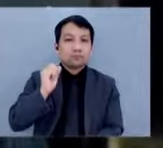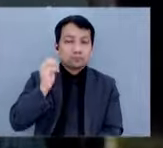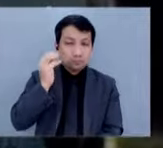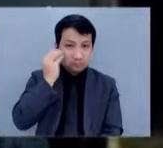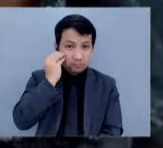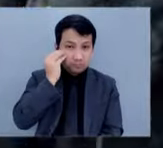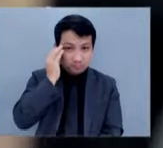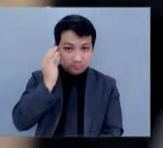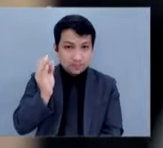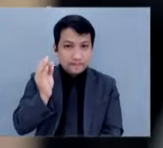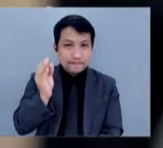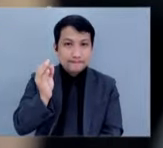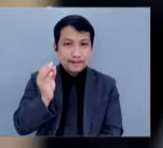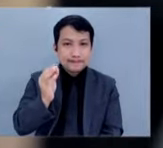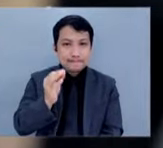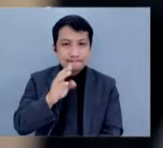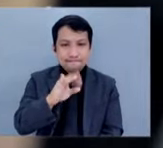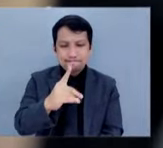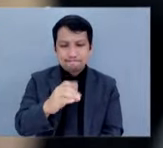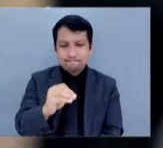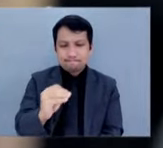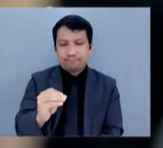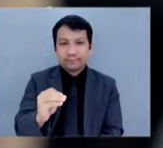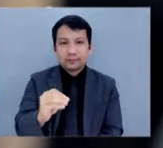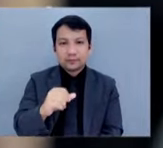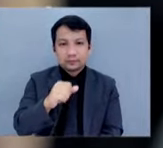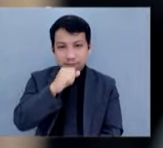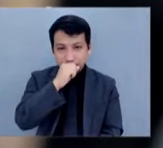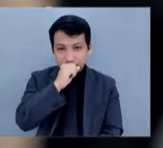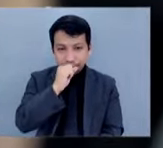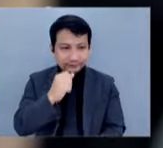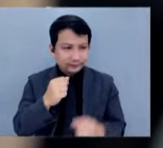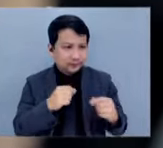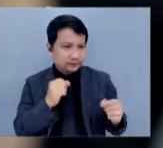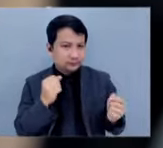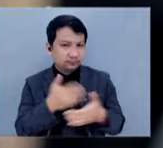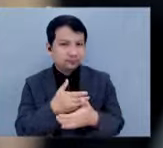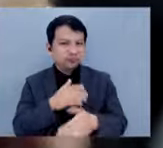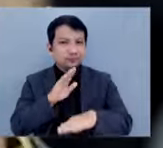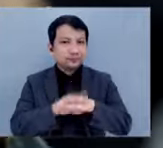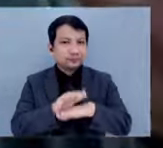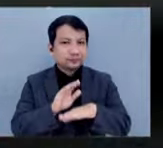as Brando. Hindi kami nananakot. Nag-warning na kami.